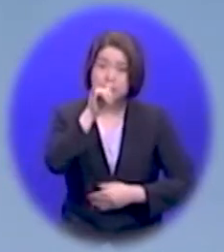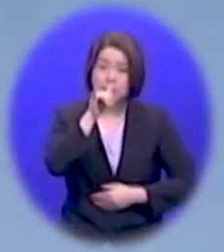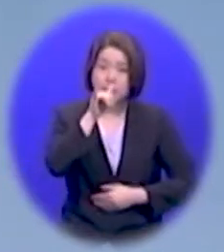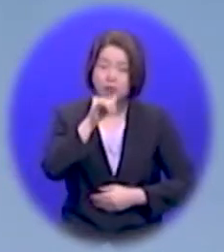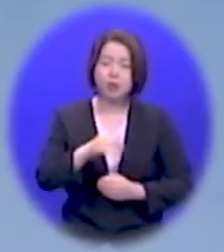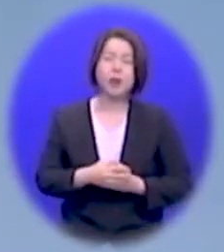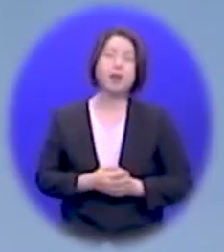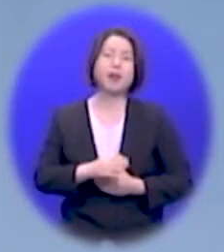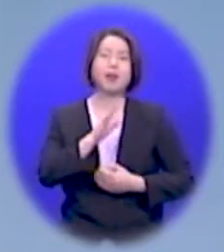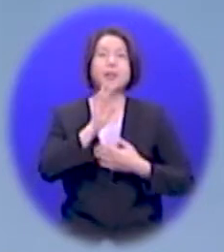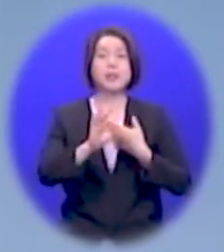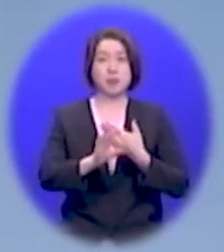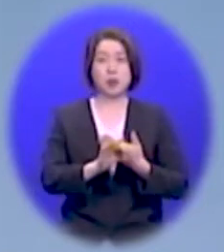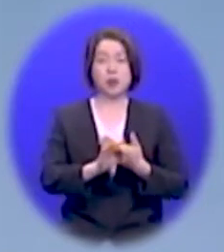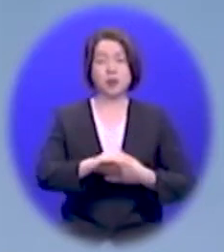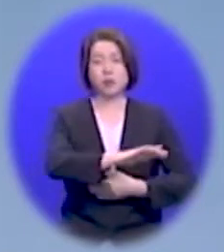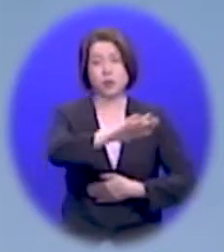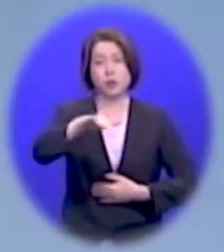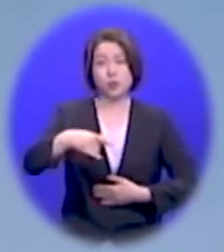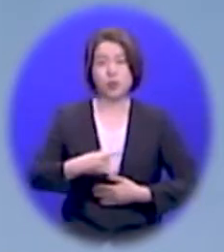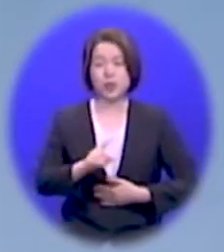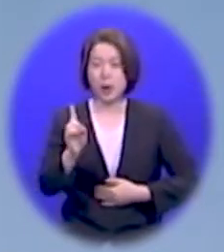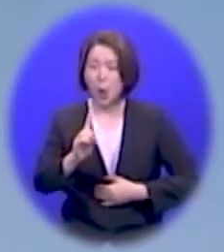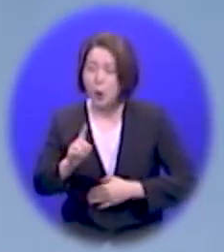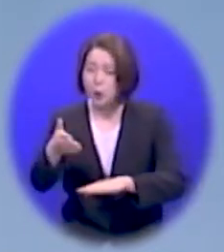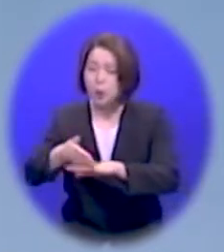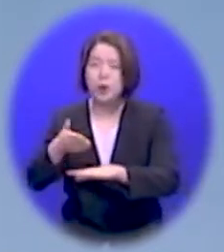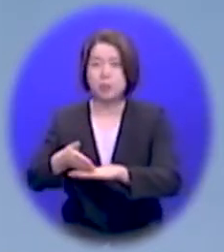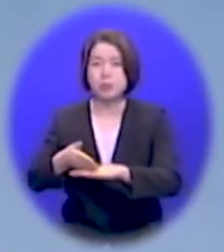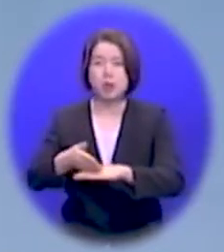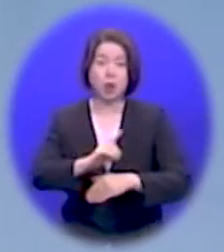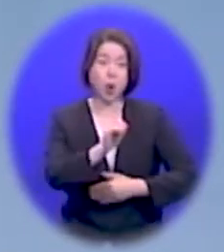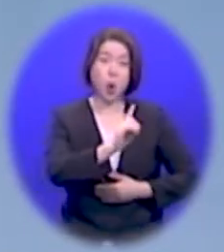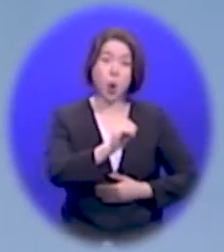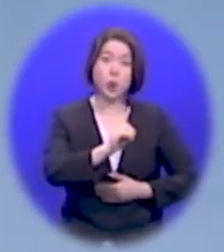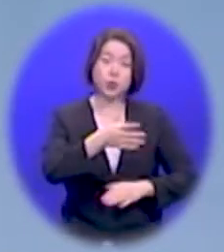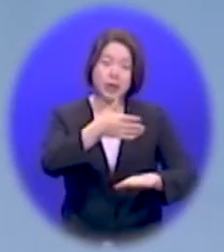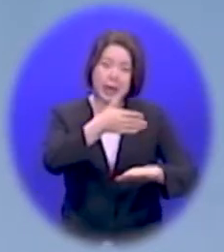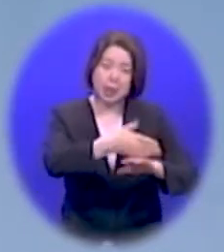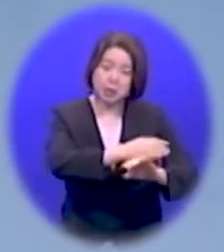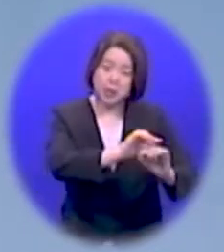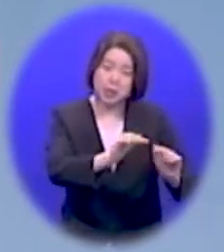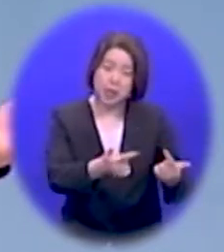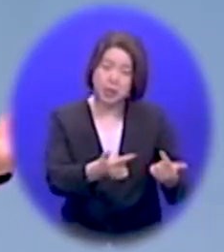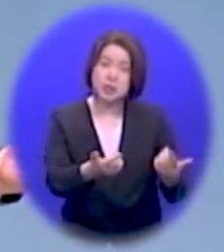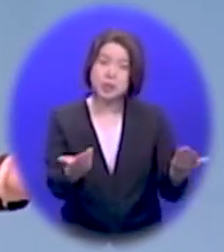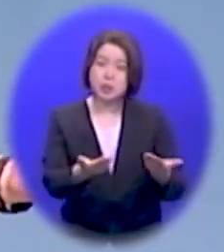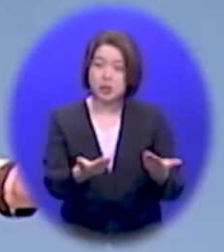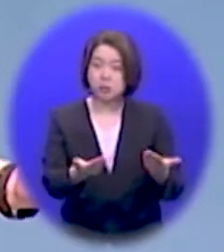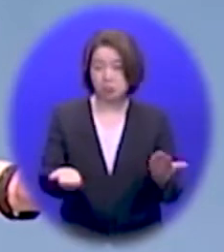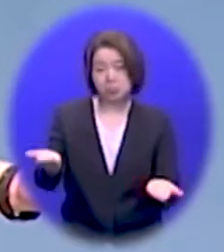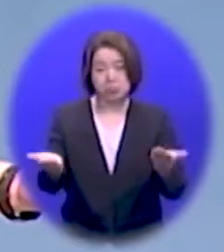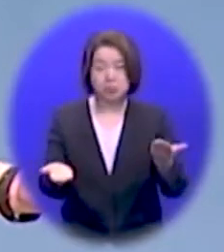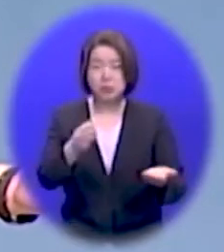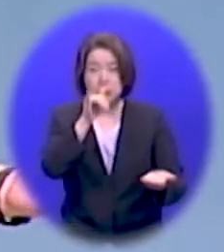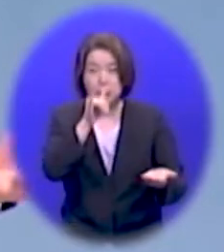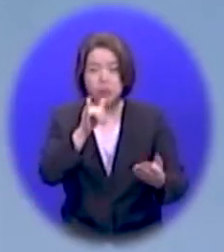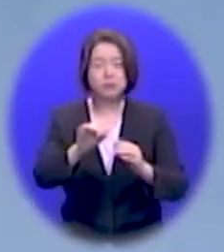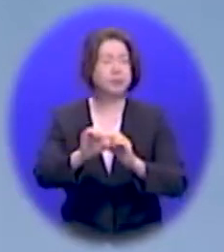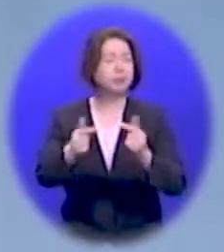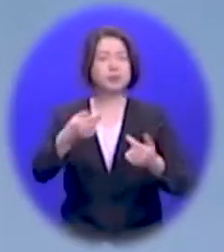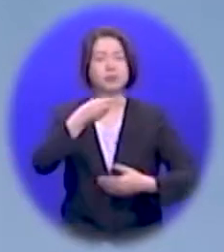그렇다면 우리에게 있어서 어떤 것이 감사하고 어떤 것이 감싸지 않은 일이 있을 수가 없어요